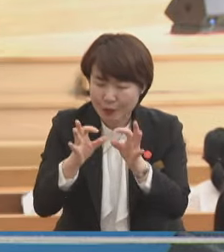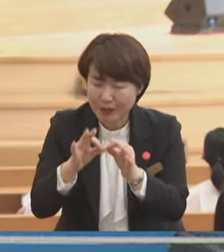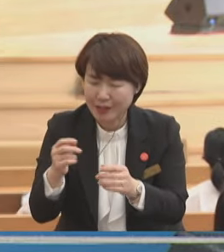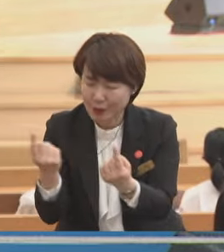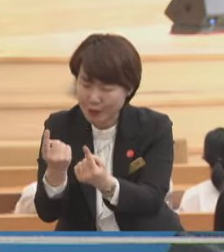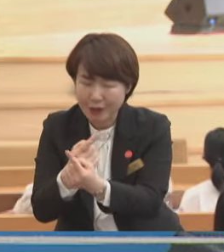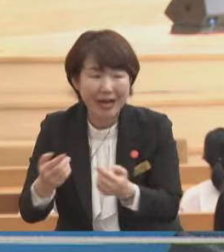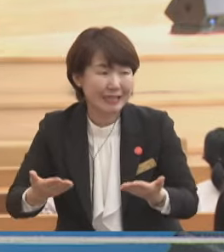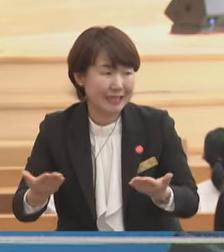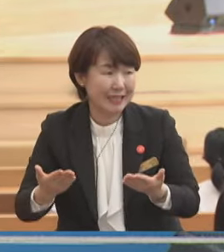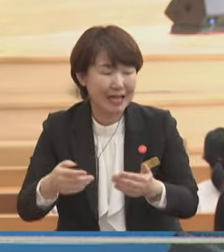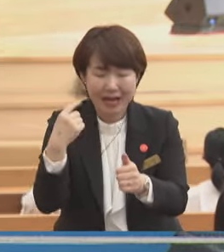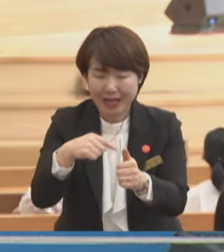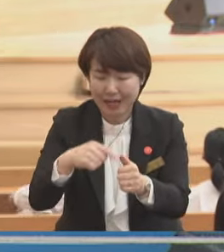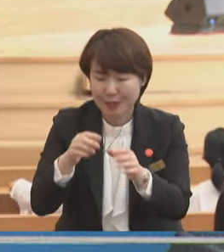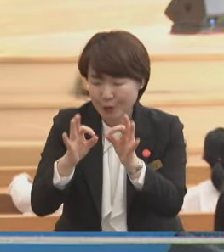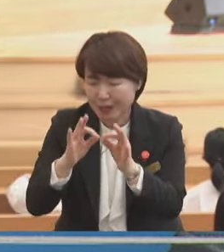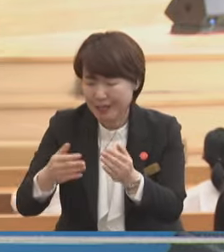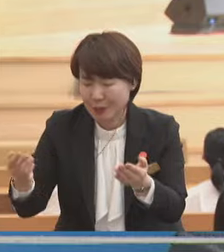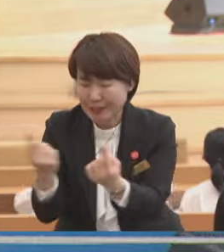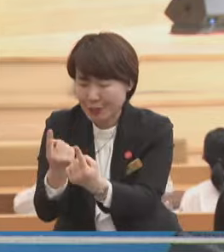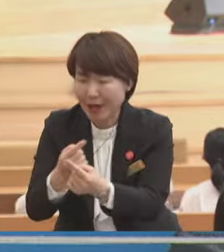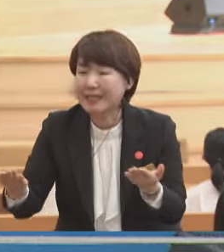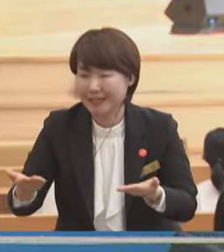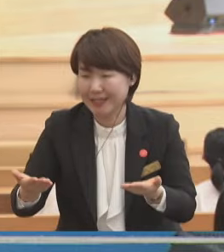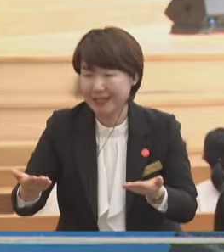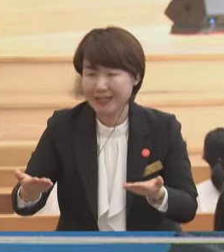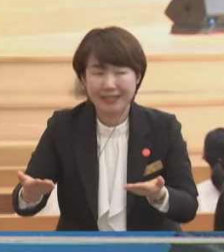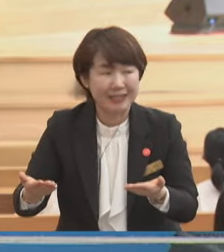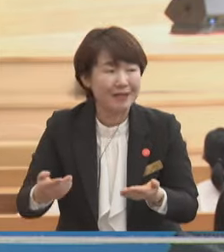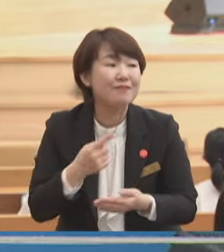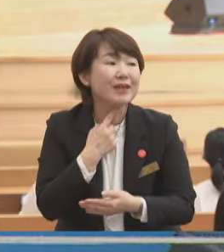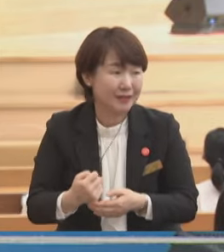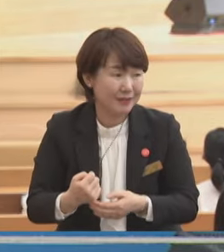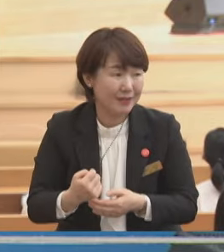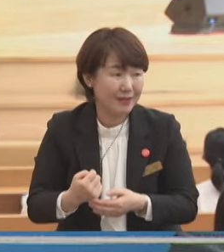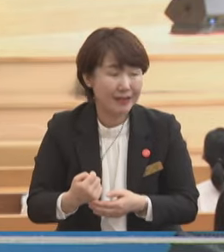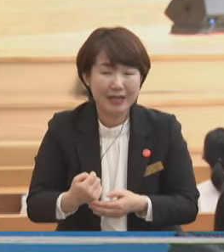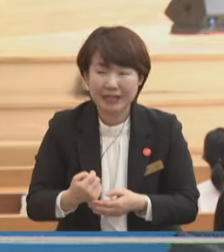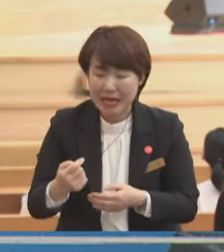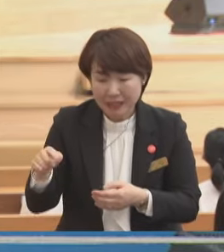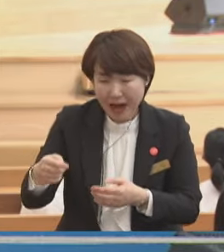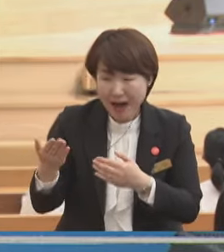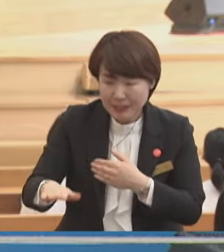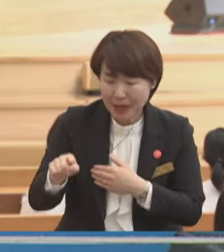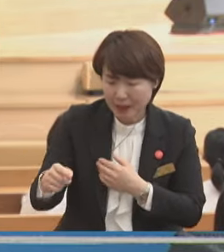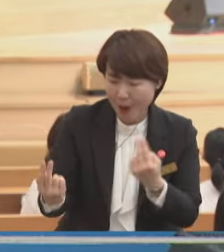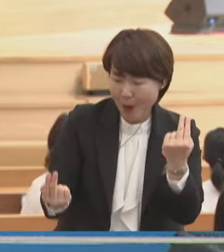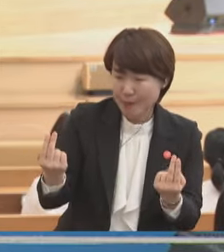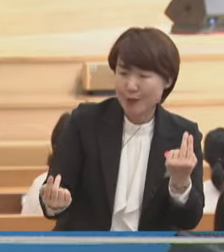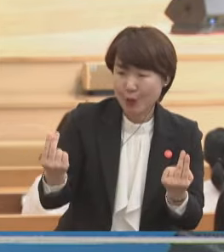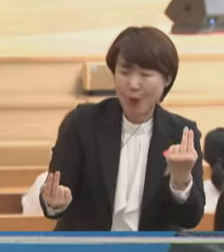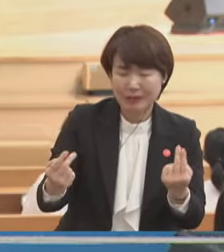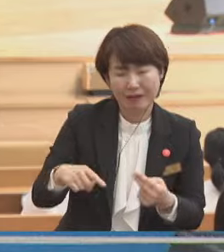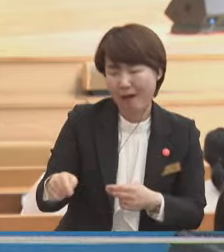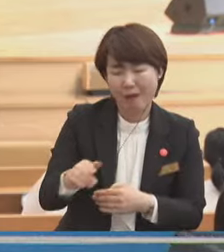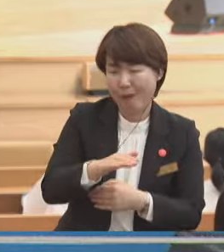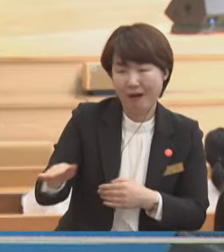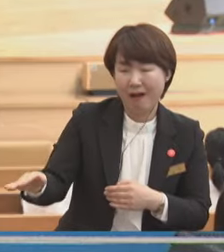사역을 했습니다 예수님과는 이렇게 말하면 좀 그렇습니다만 비교할 수 없는 사이즈의 일들을